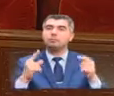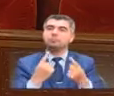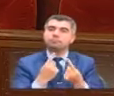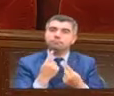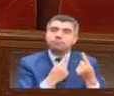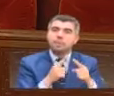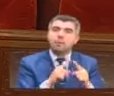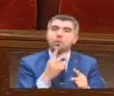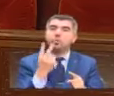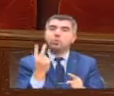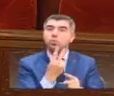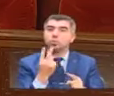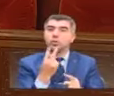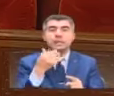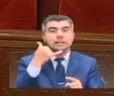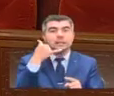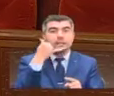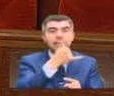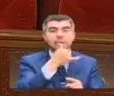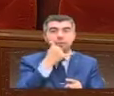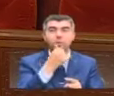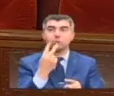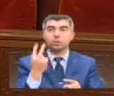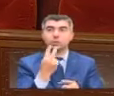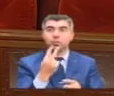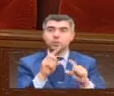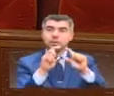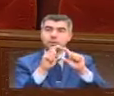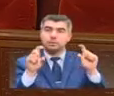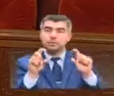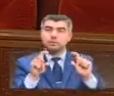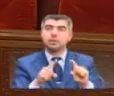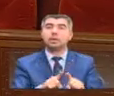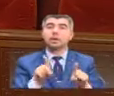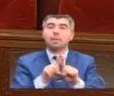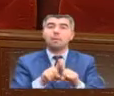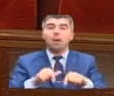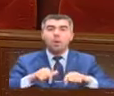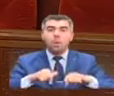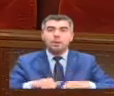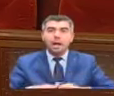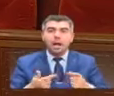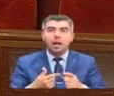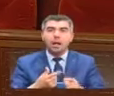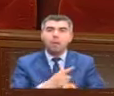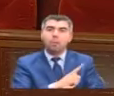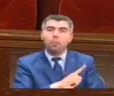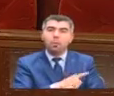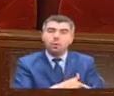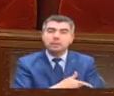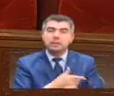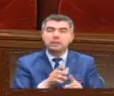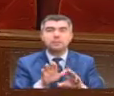الأرقام بالهاتف، ممكن يتصلوا بكم الناس، إما اتصلوا بالسلطات المحلية إما بالوزارة، ولا المواطن يتصل